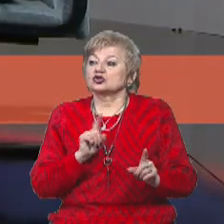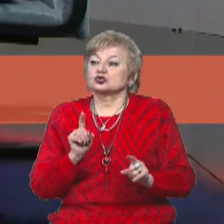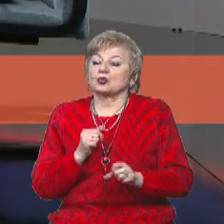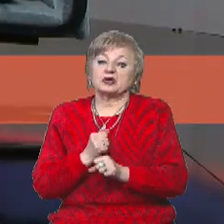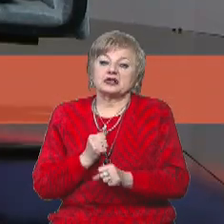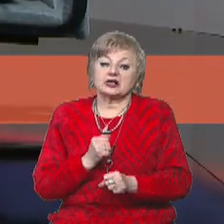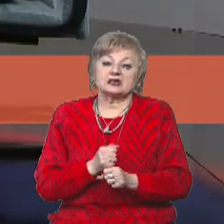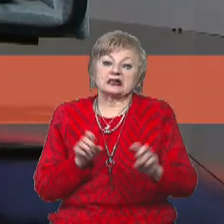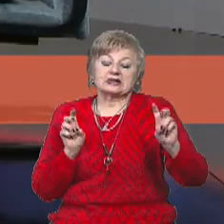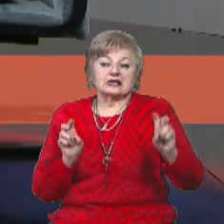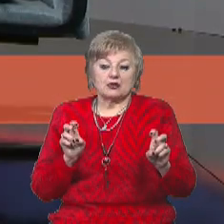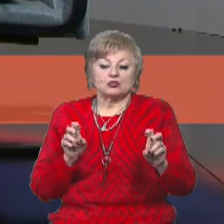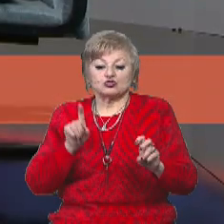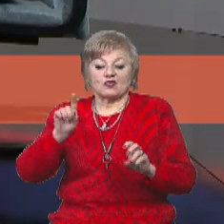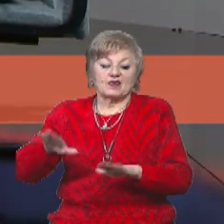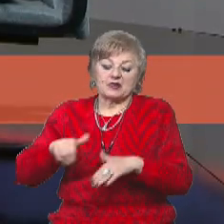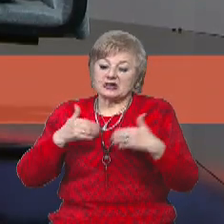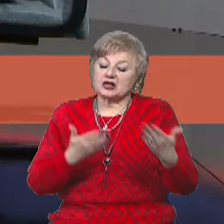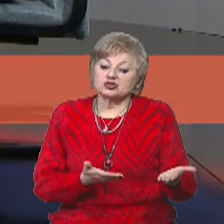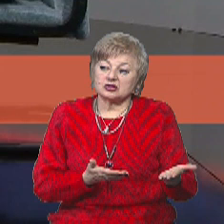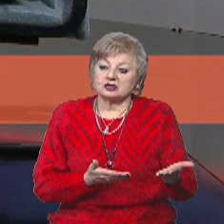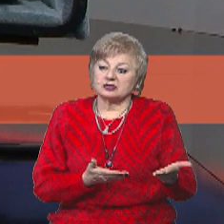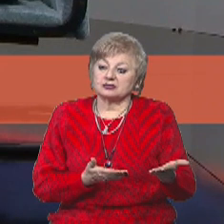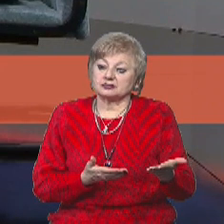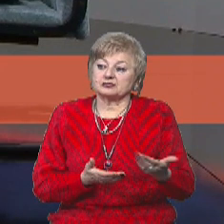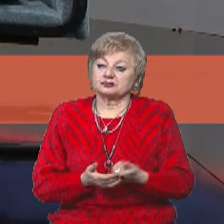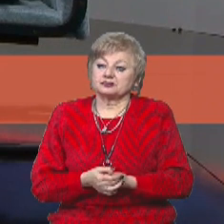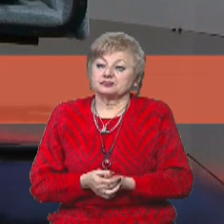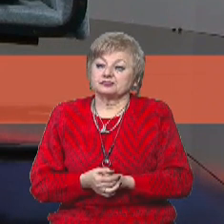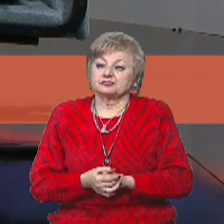та система, яку ви пропонували, кури не були б винні?